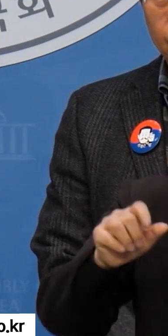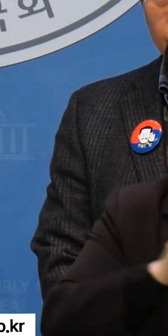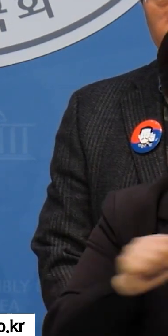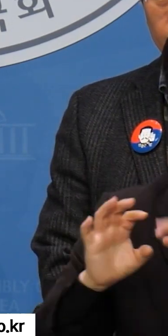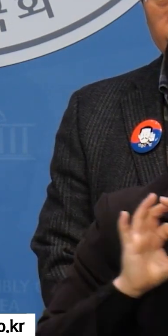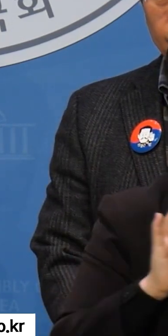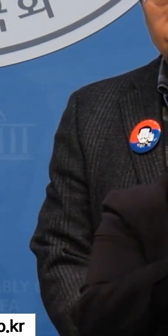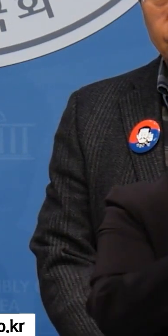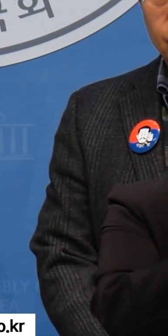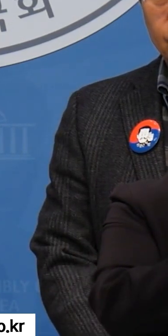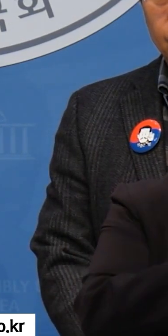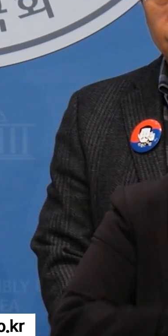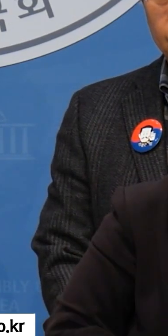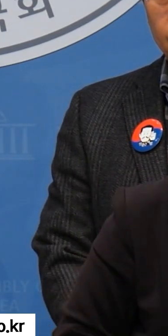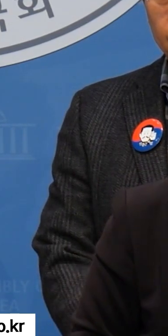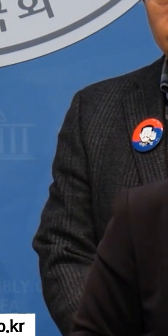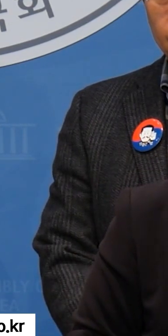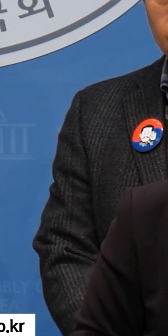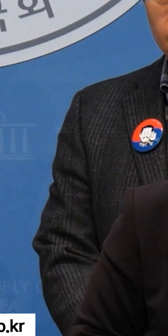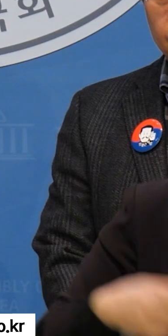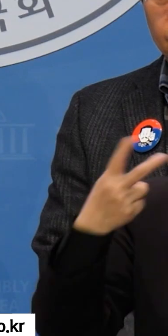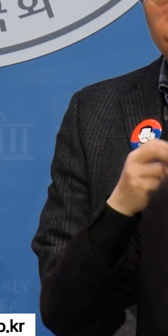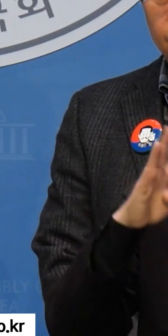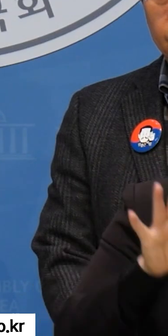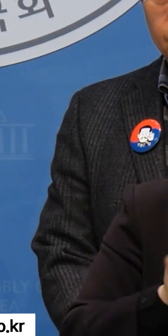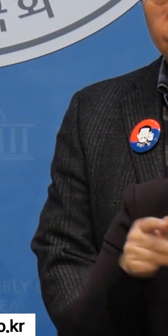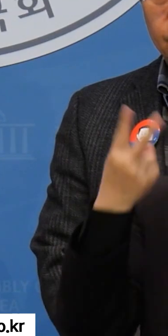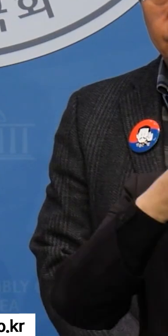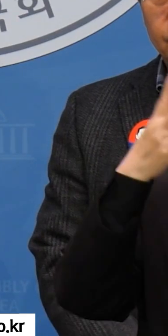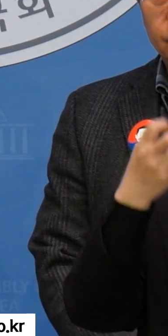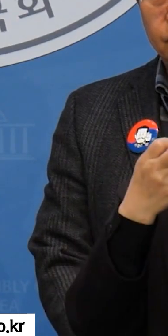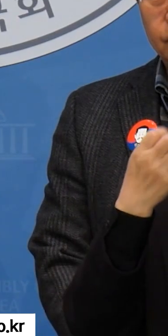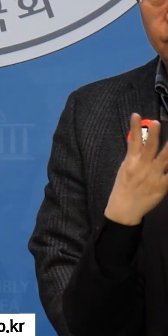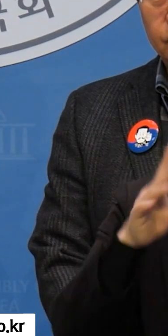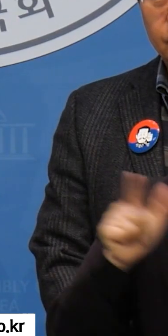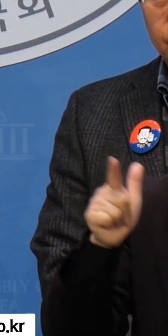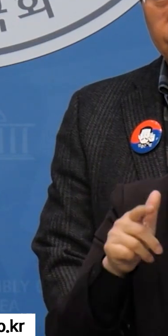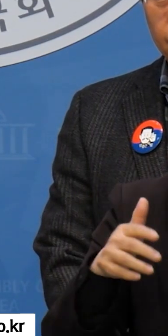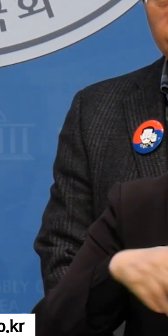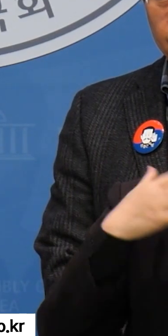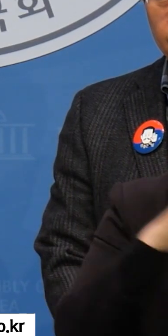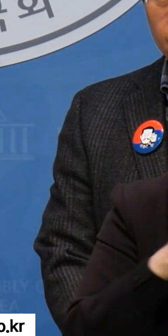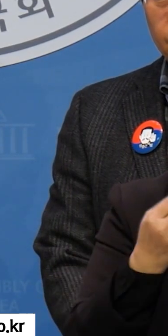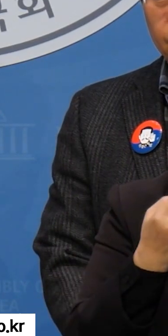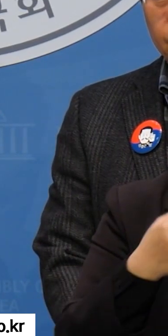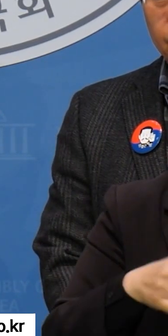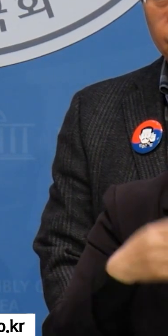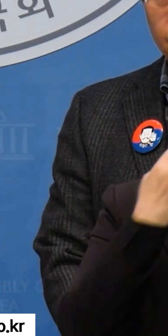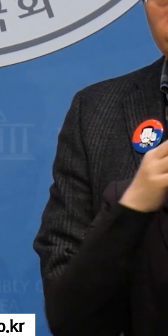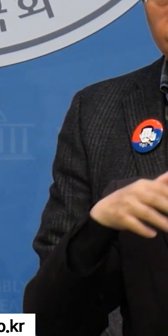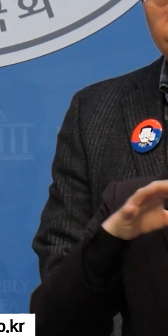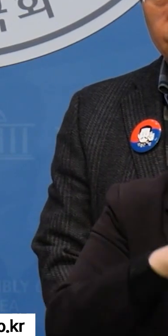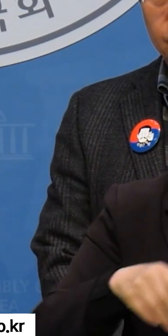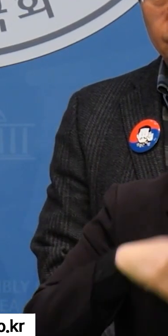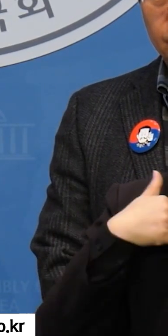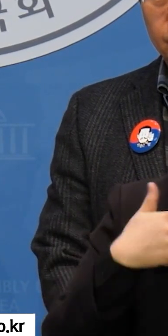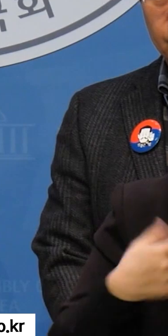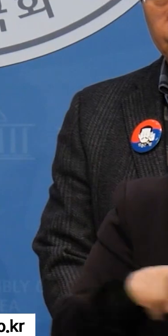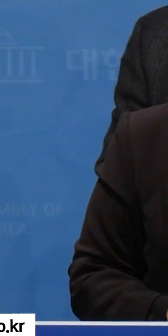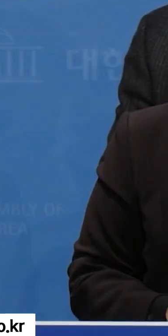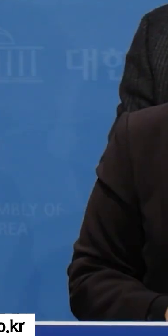활동을 이어나갈 계획입니다. 2024년 서울의 봄, 민선회도 함께 만들겠습니다.